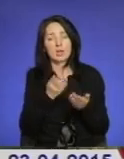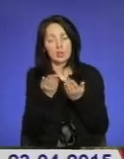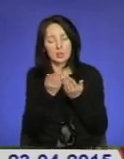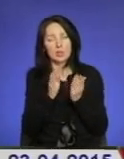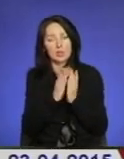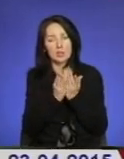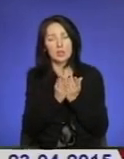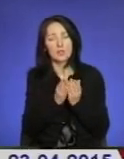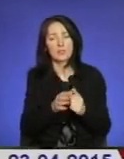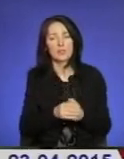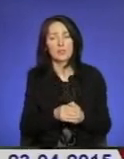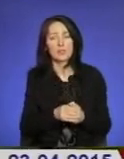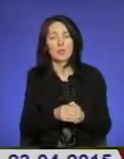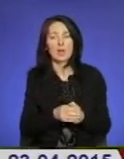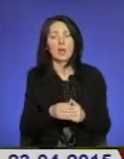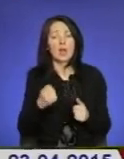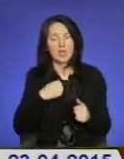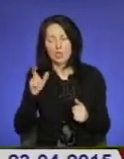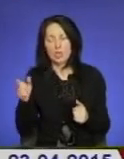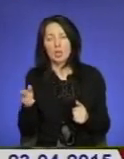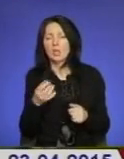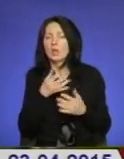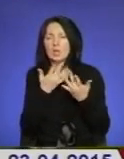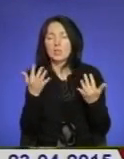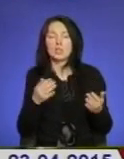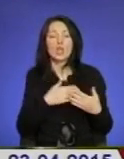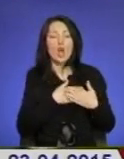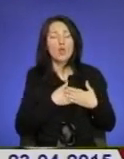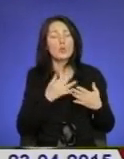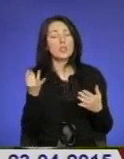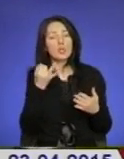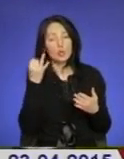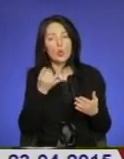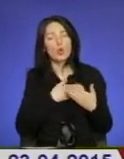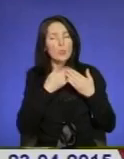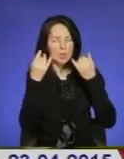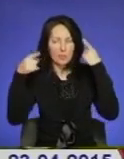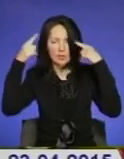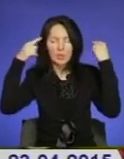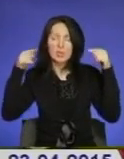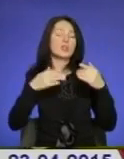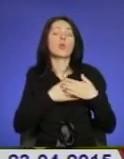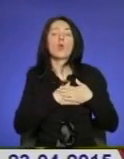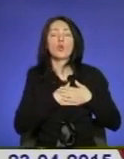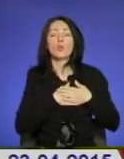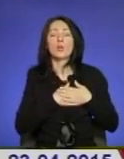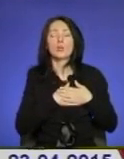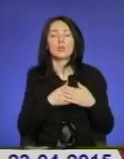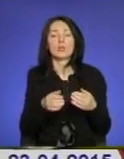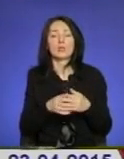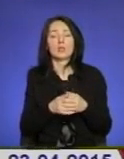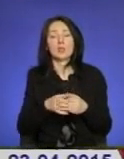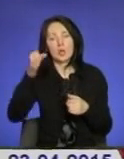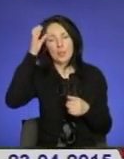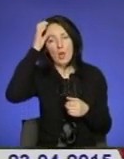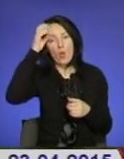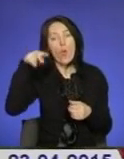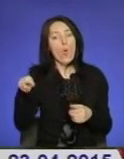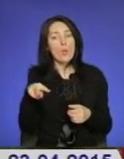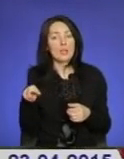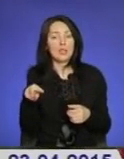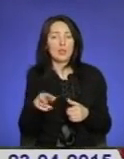Це різні. Це люблять і історію, люблять і фантастику, і люблять якусь наукову